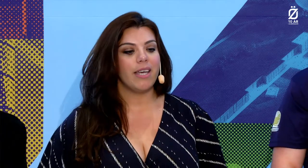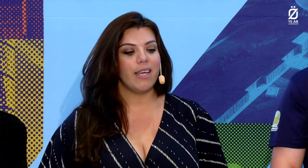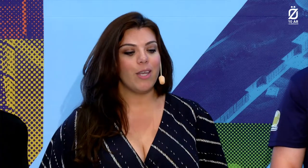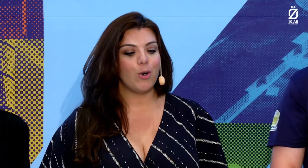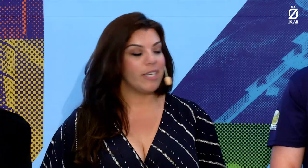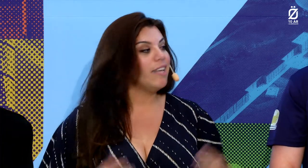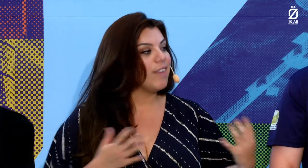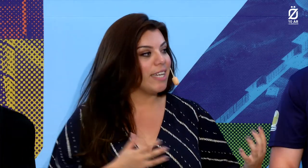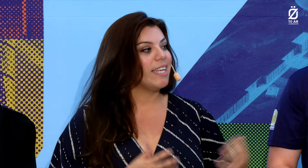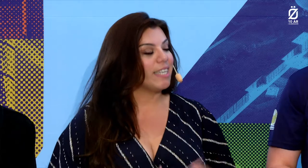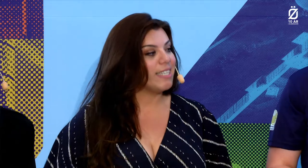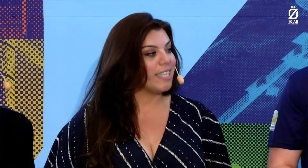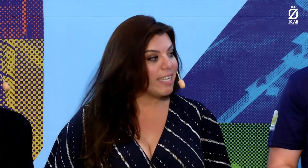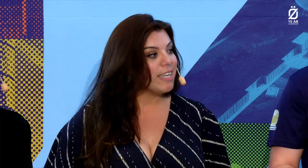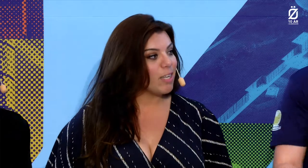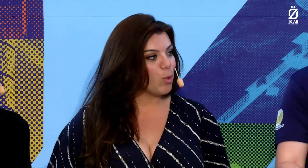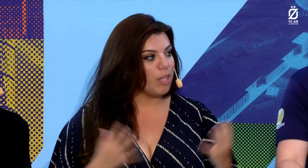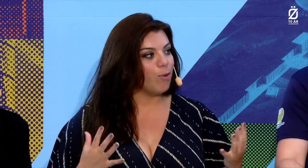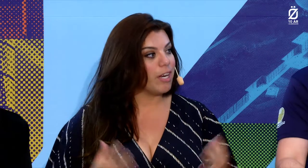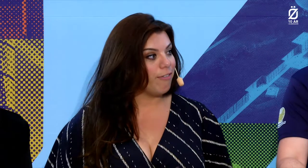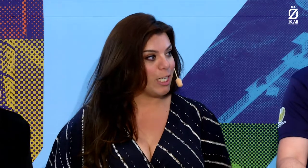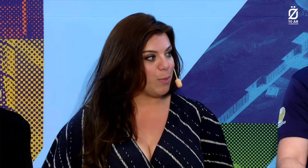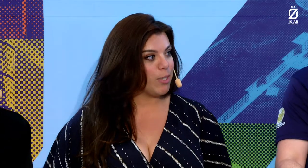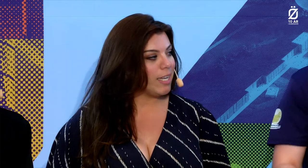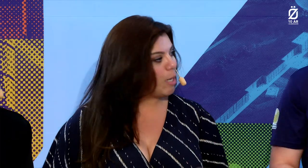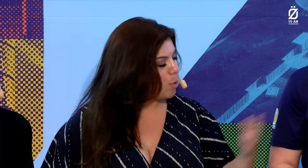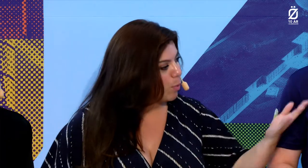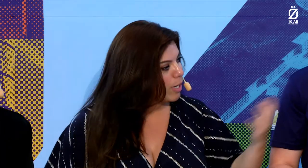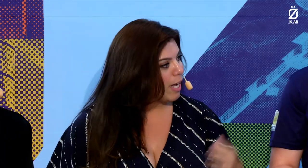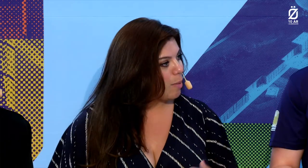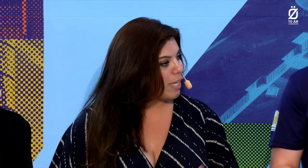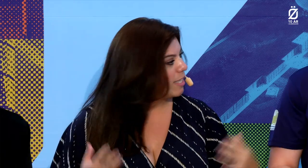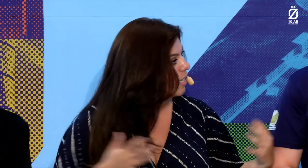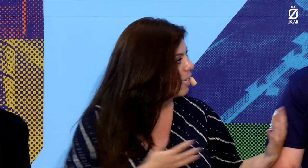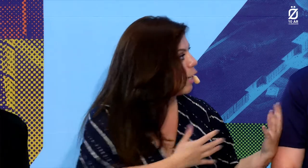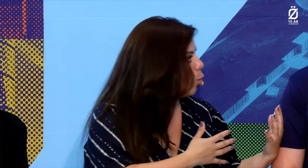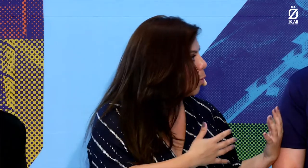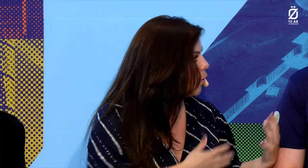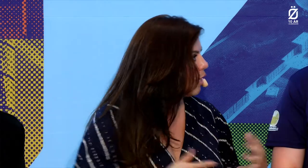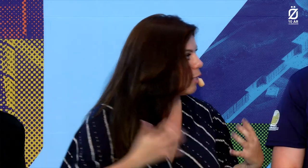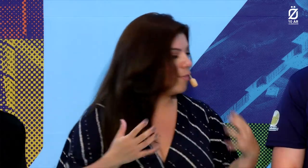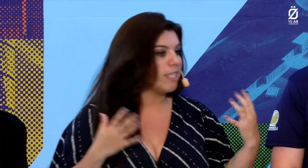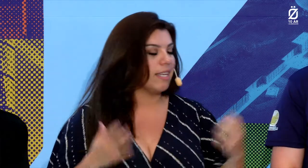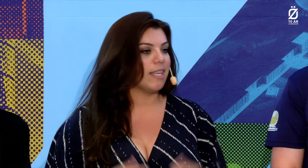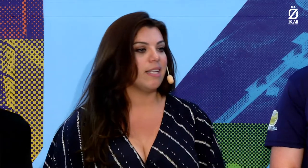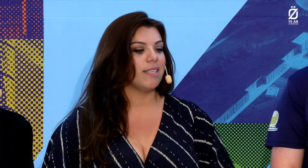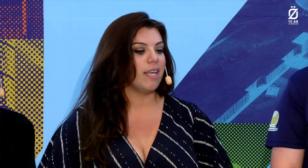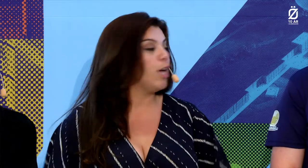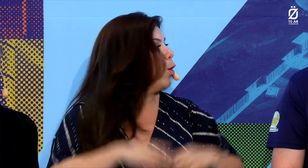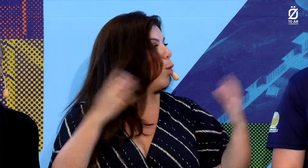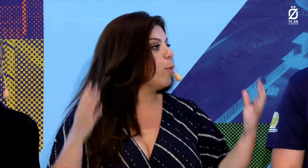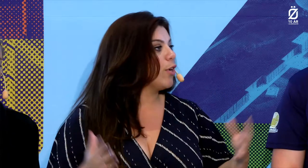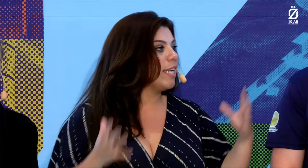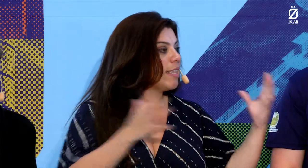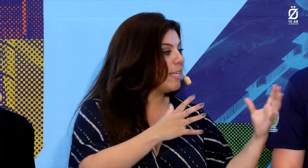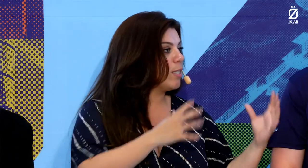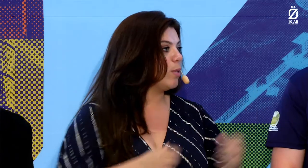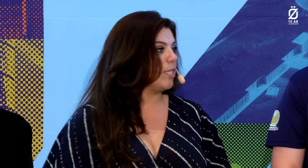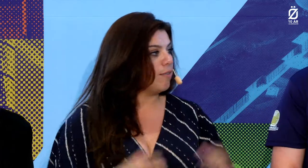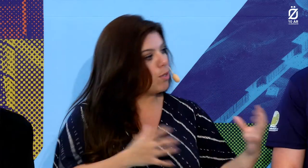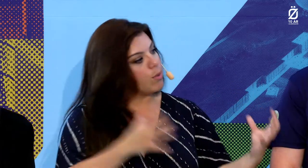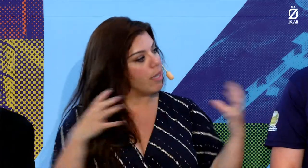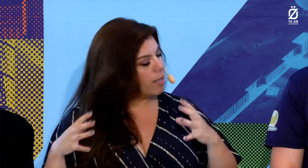då. Och det är verkligen integrerat då i vår affärsmodell, apropå det här med att integrera hållbarhet. Så vi tänker inte